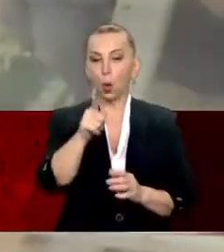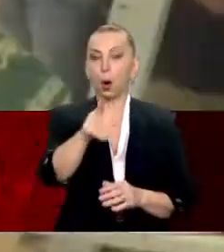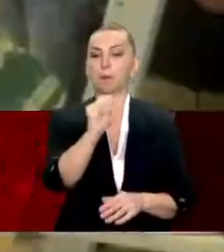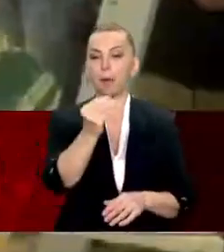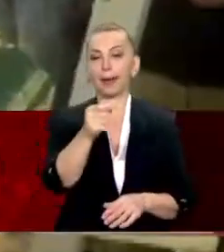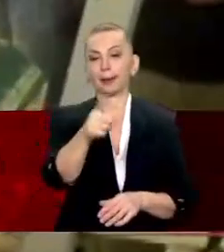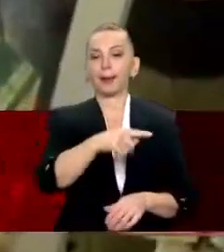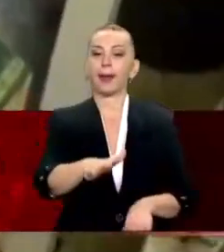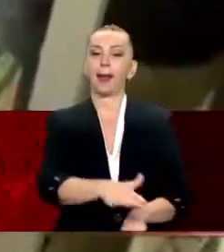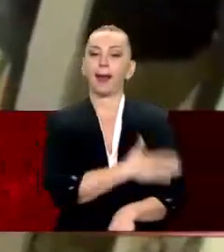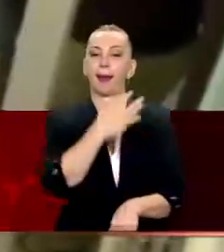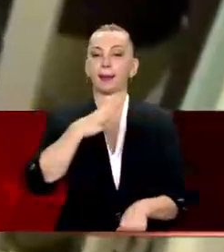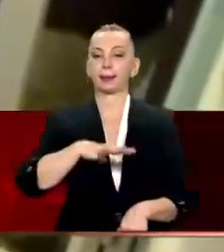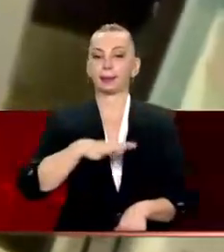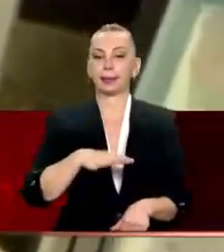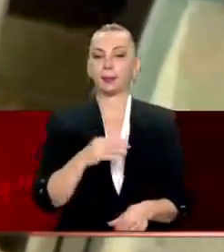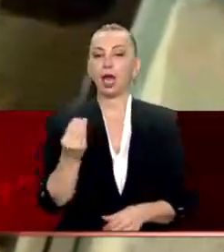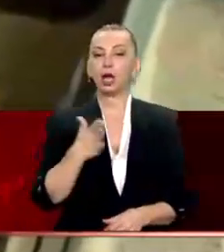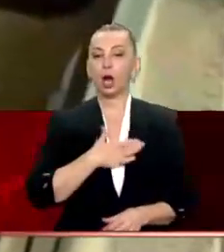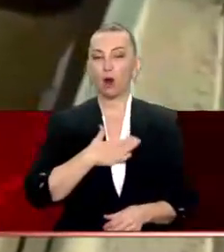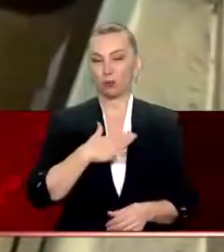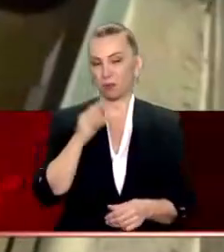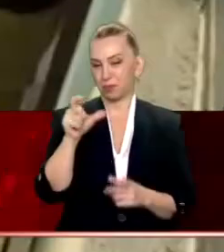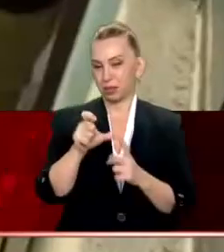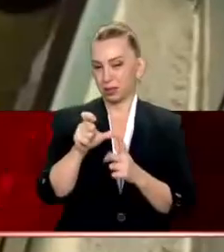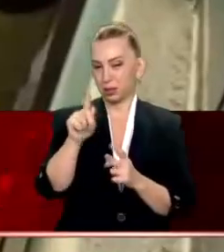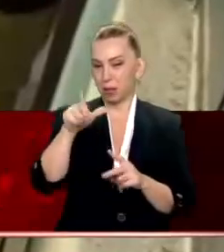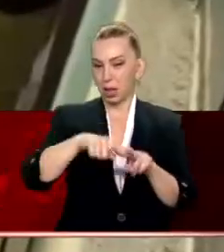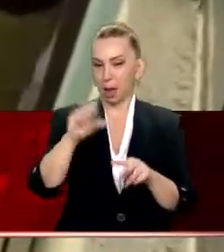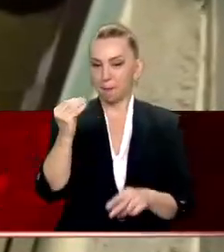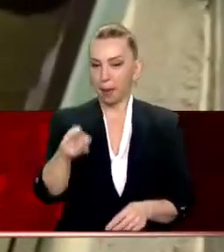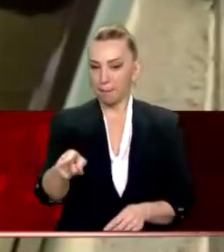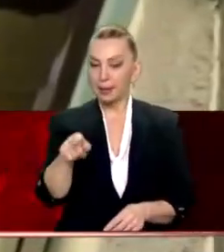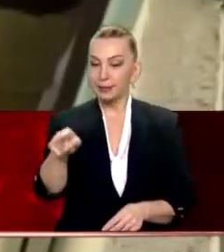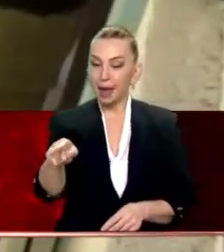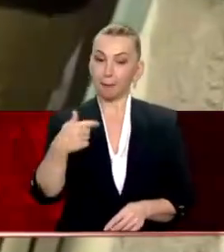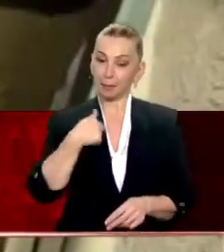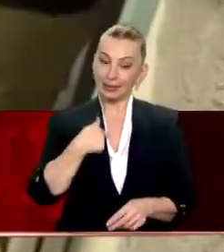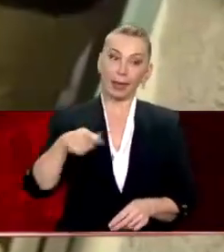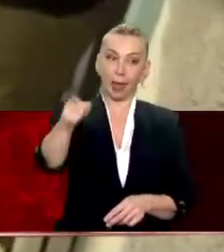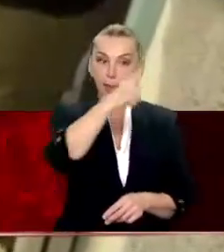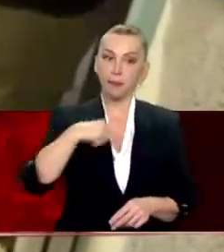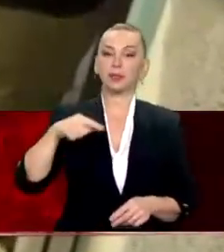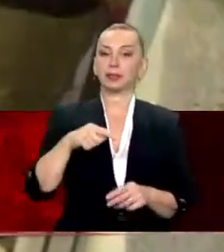istedi. Sevgili yavrum Sıla bebeğimiz, ne olur bizleri affet.